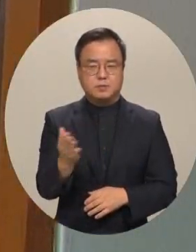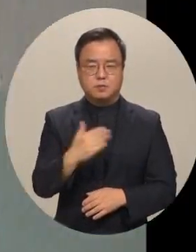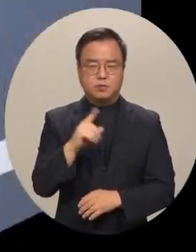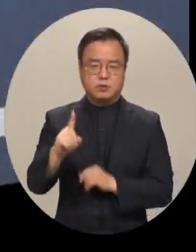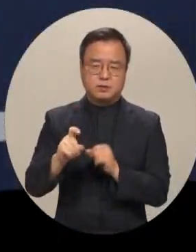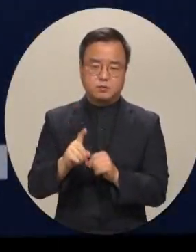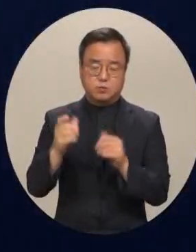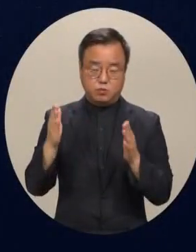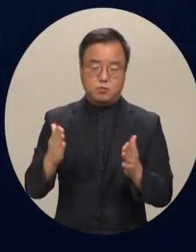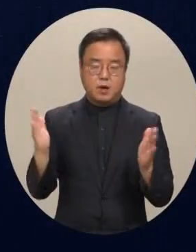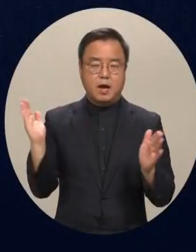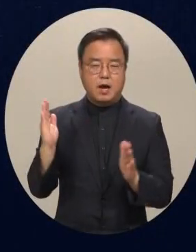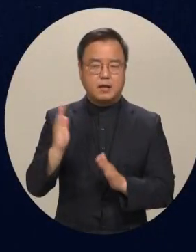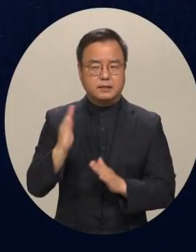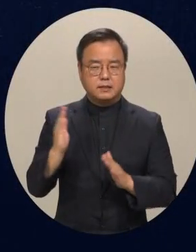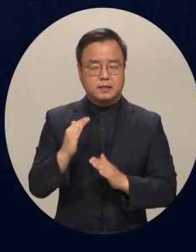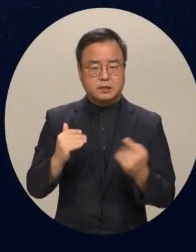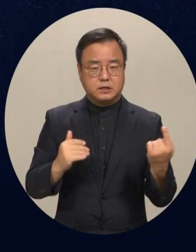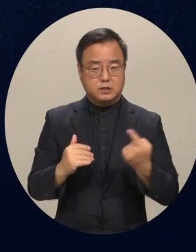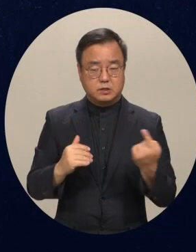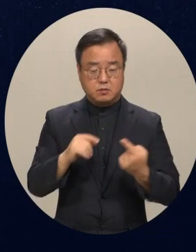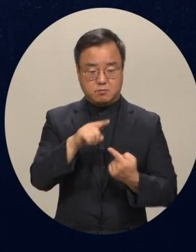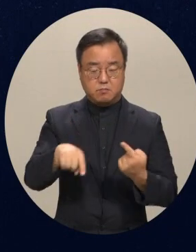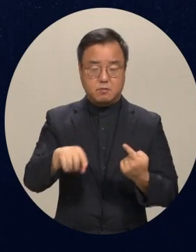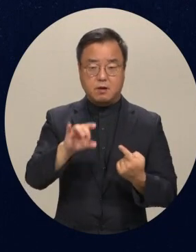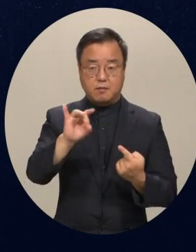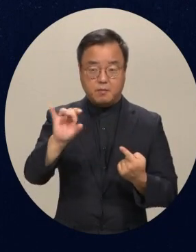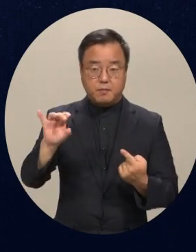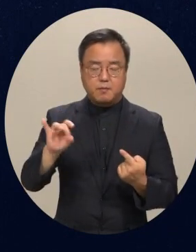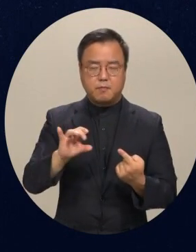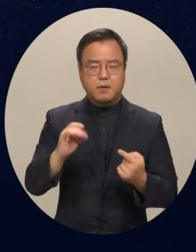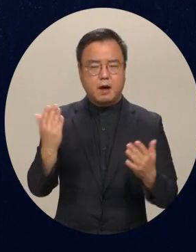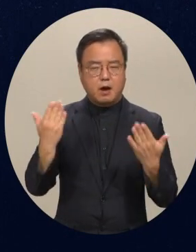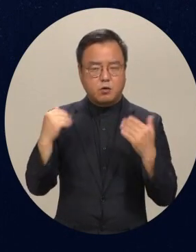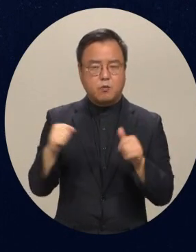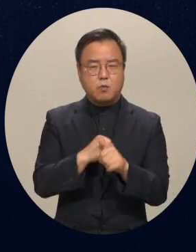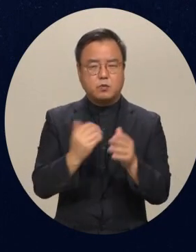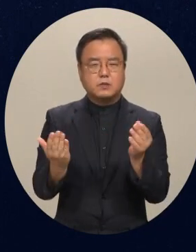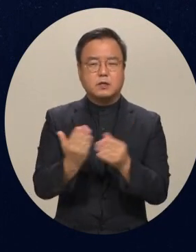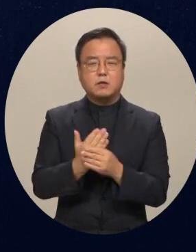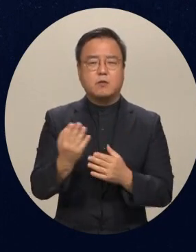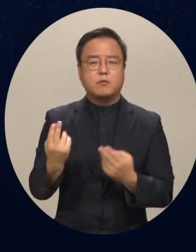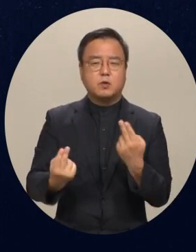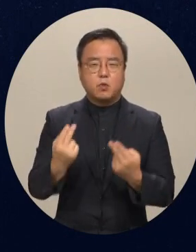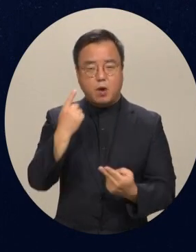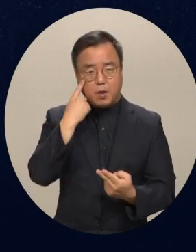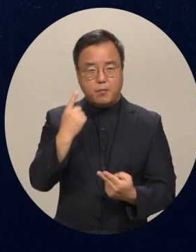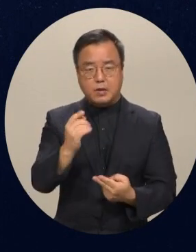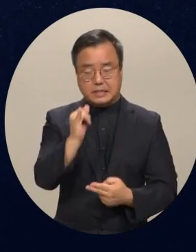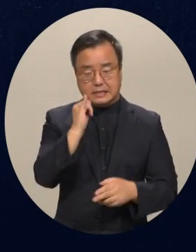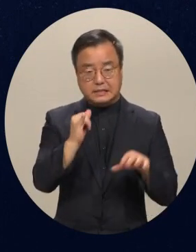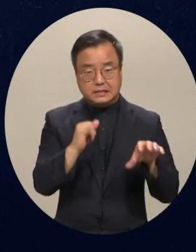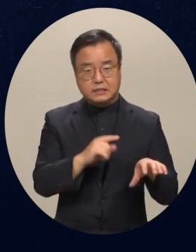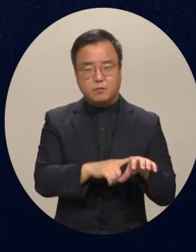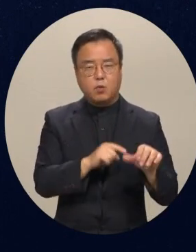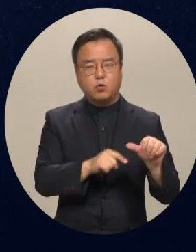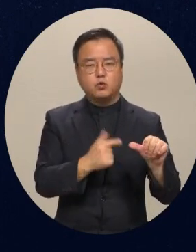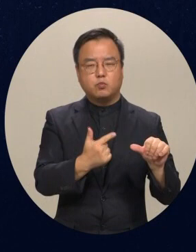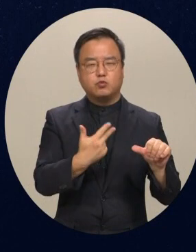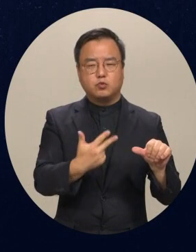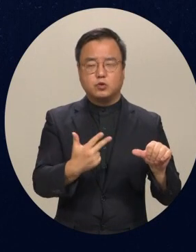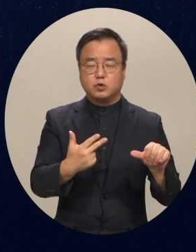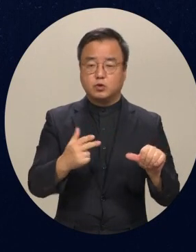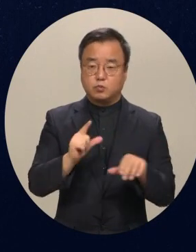천명당 학교 폭력 발생 건술 살펴봤더니 학생 인권 조례가 있는 지역은 5.67 조례가 없는 지역